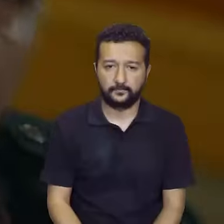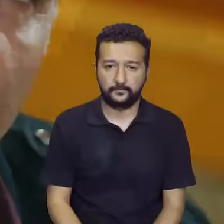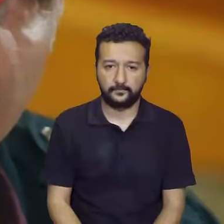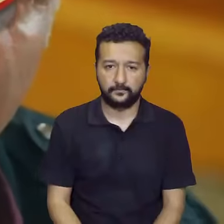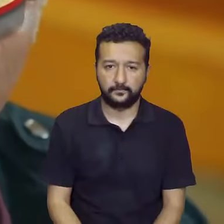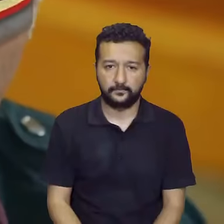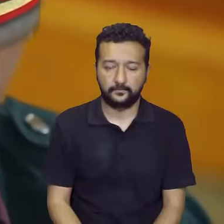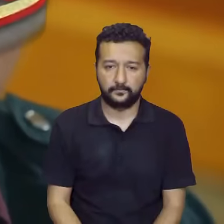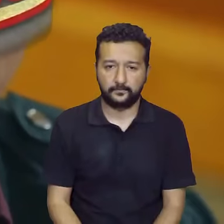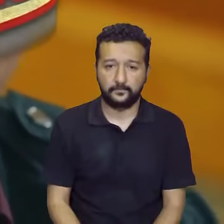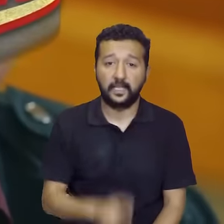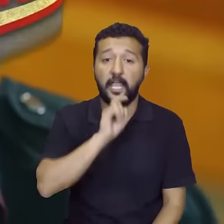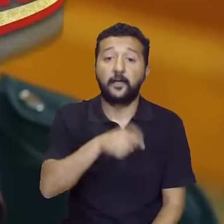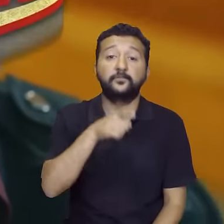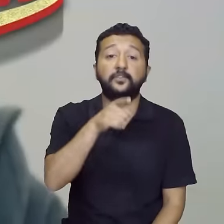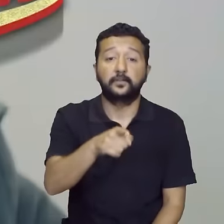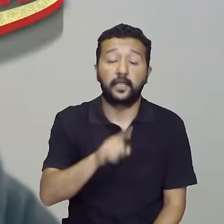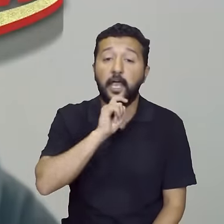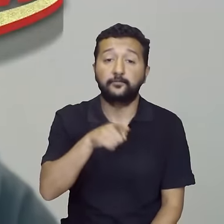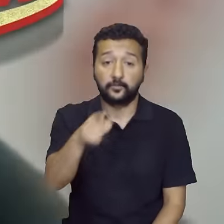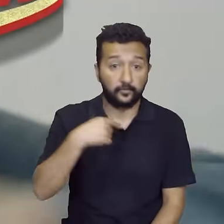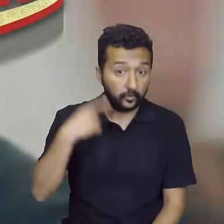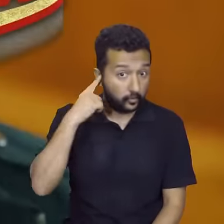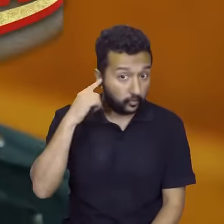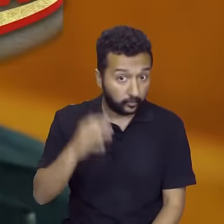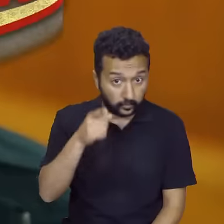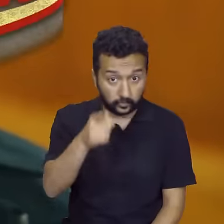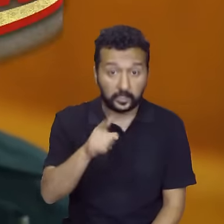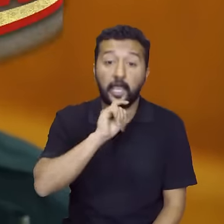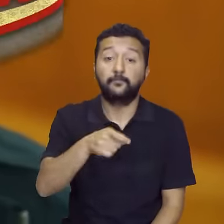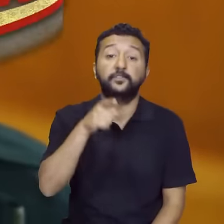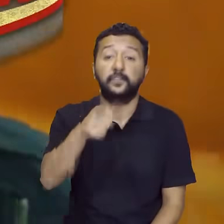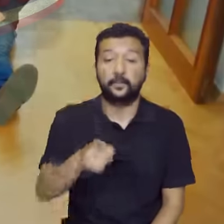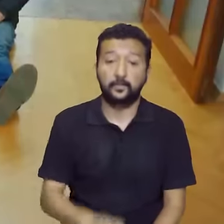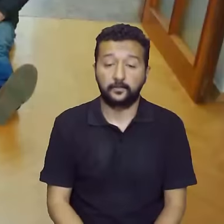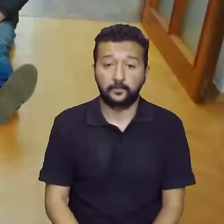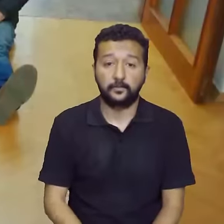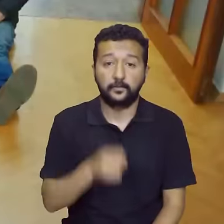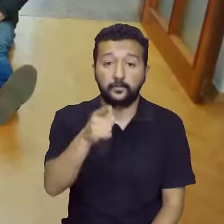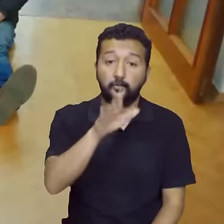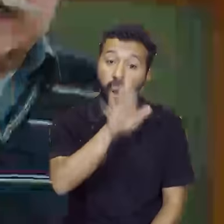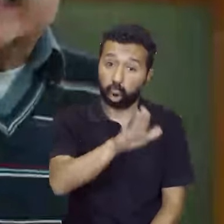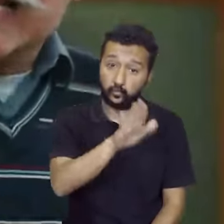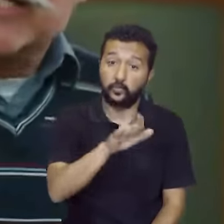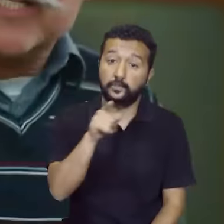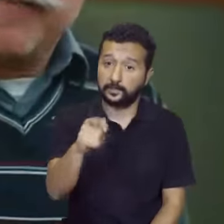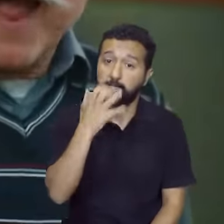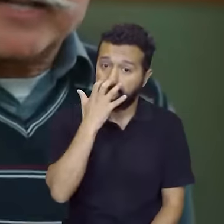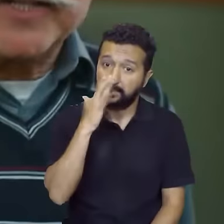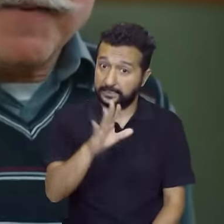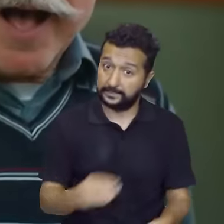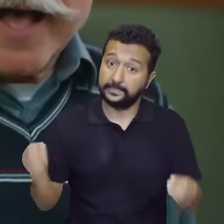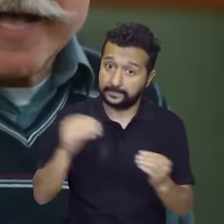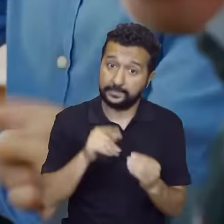www.sebeder.org Hangimiz sevmedik 3. bölüm. Şener şuursuz, gözleri amca açık oturuyor. Sen dur, sen dur. Sen